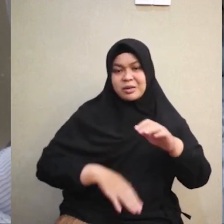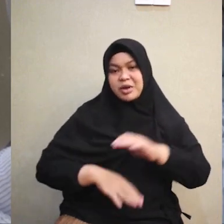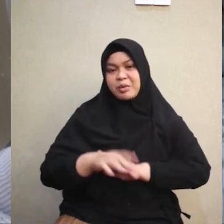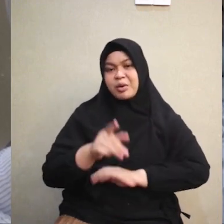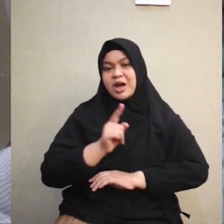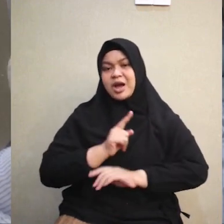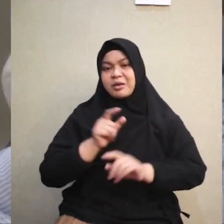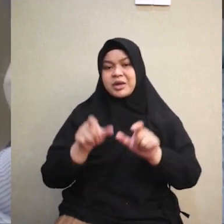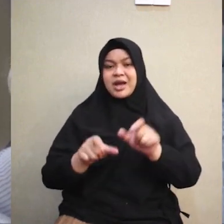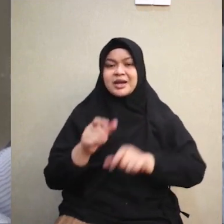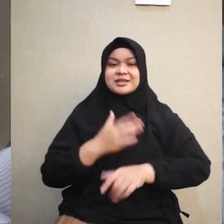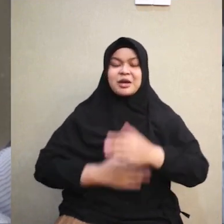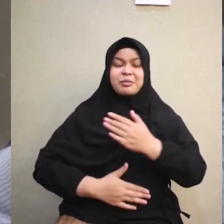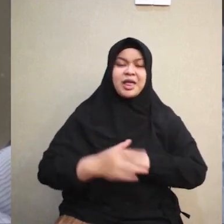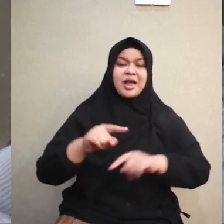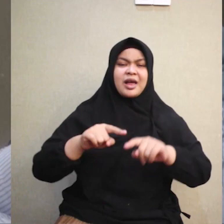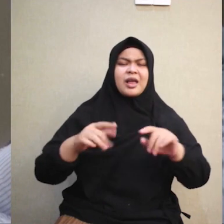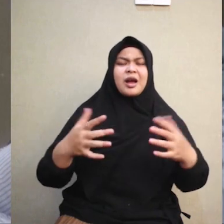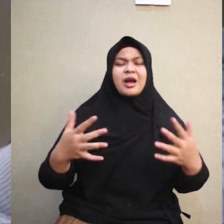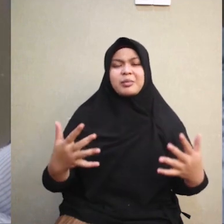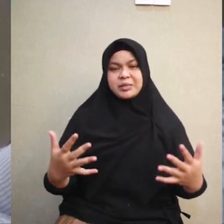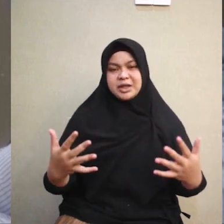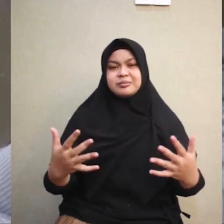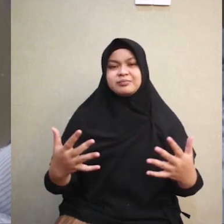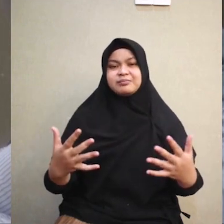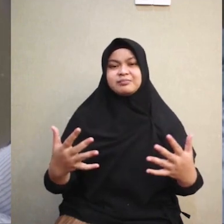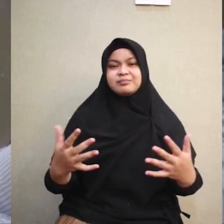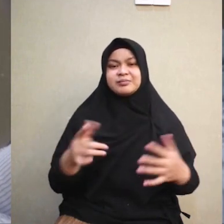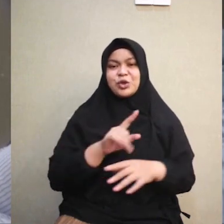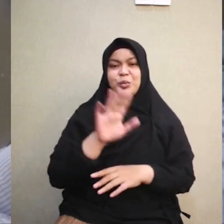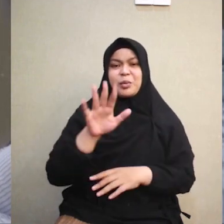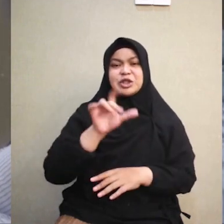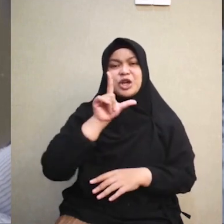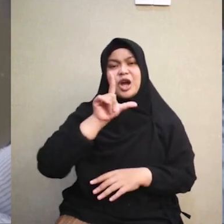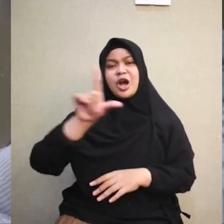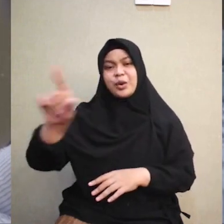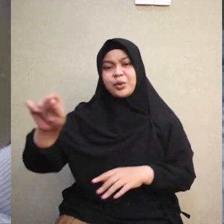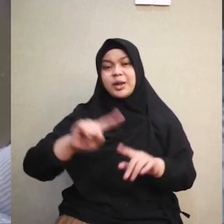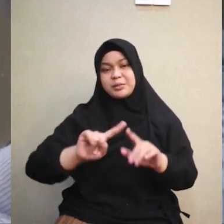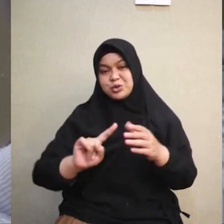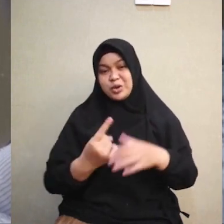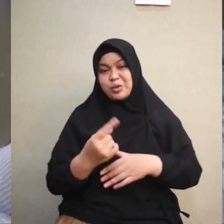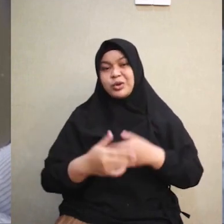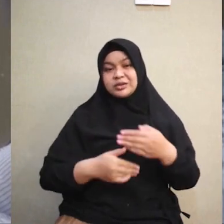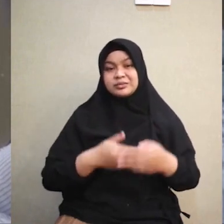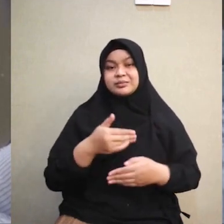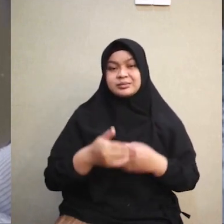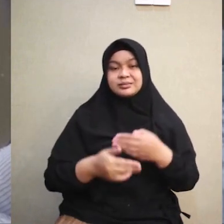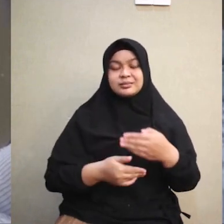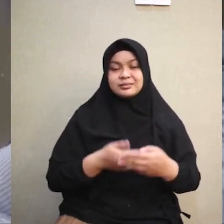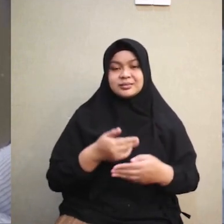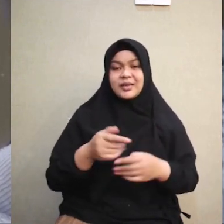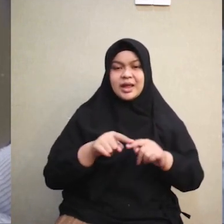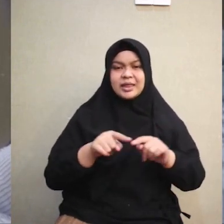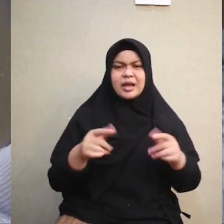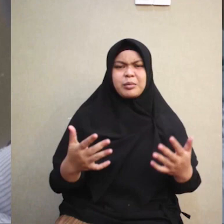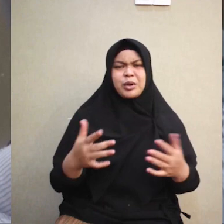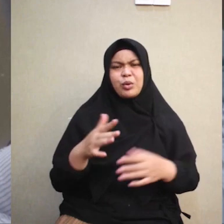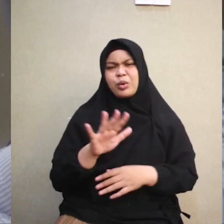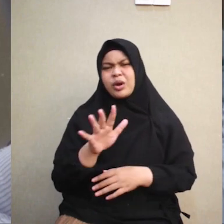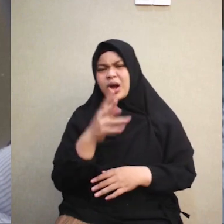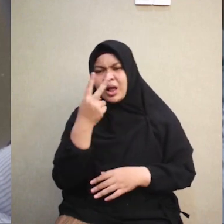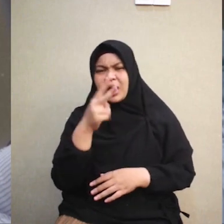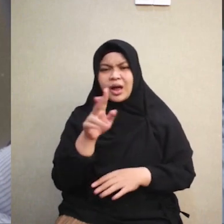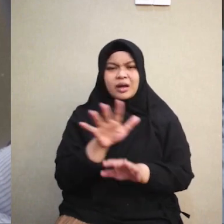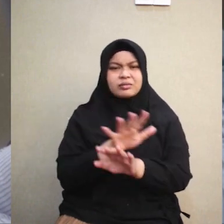hak penyandang disabilitas tapi memang ya walaupun masih jauh ya tapi sudah mulai jalan gitu ya Tapi kok jadi nggak